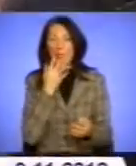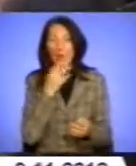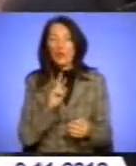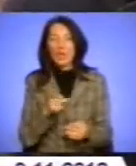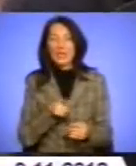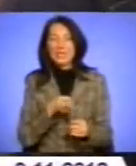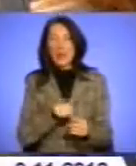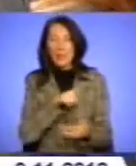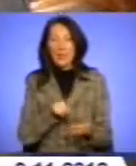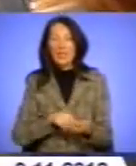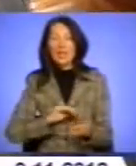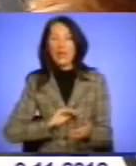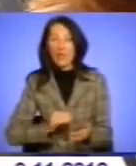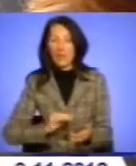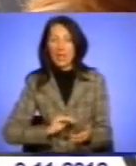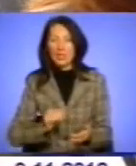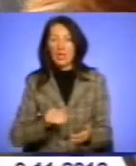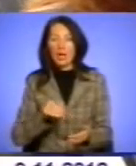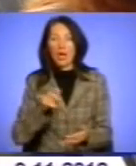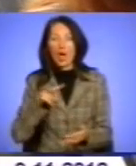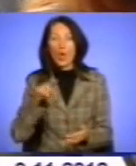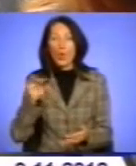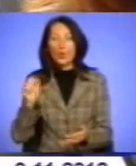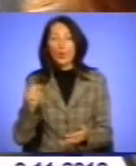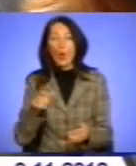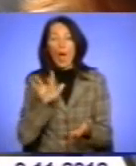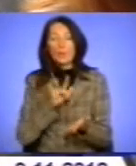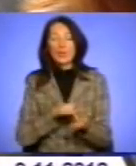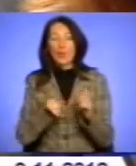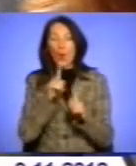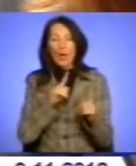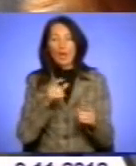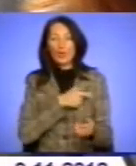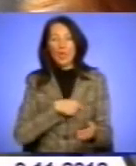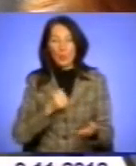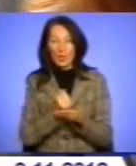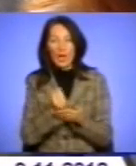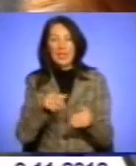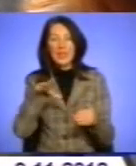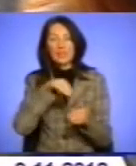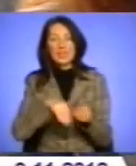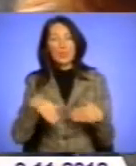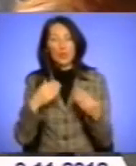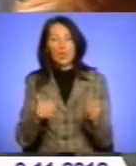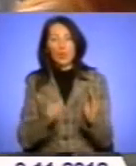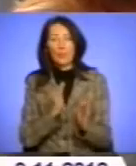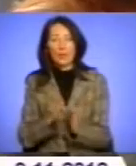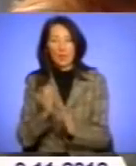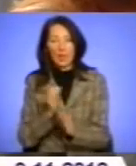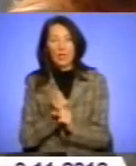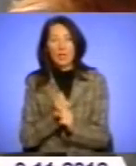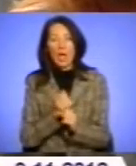скажімо, власника. В Луцьку міську раду депутати внесли пропозицію навести порядок з